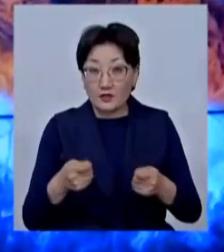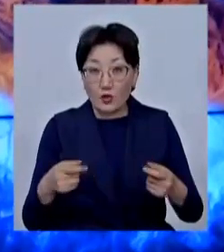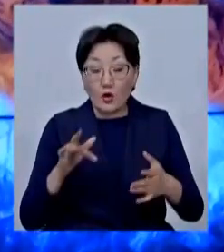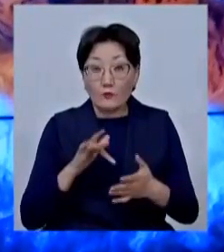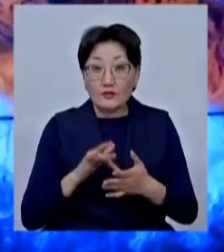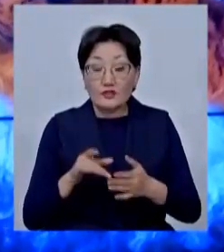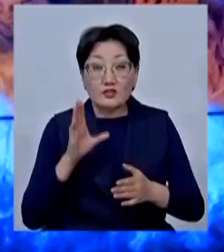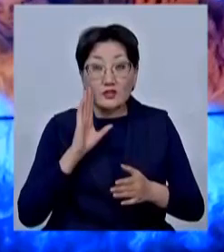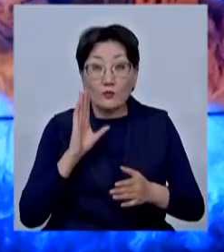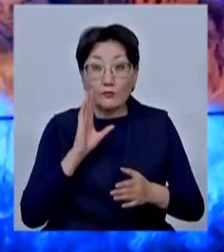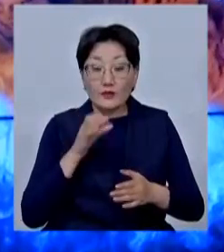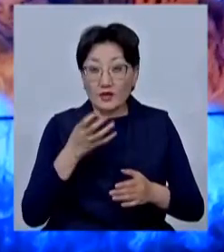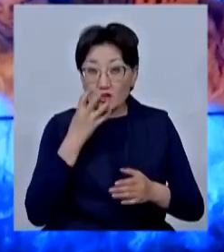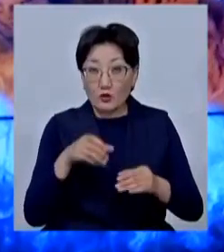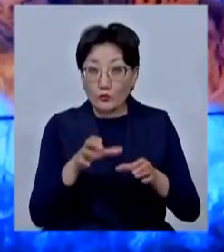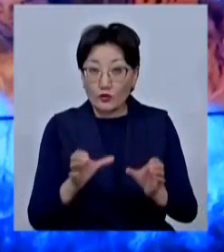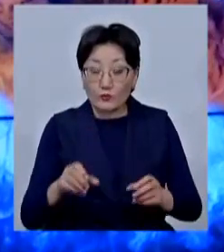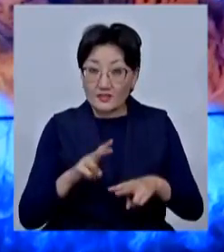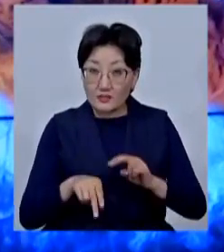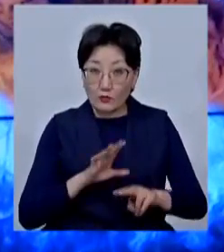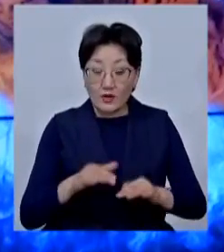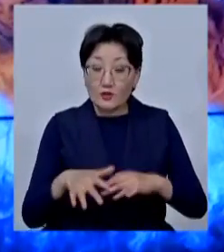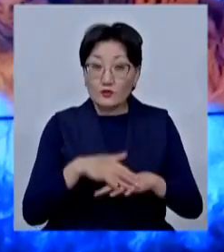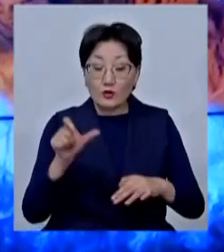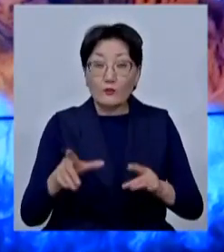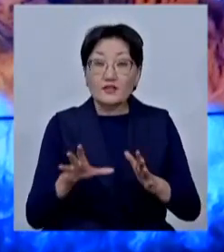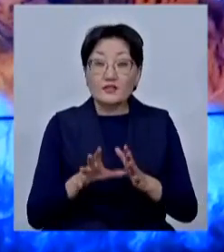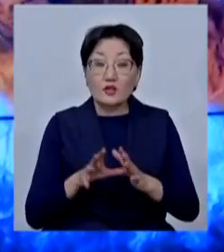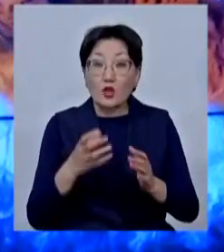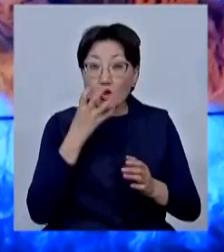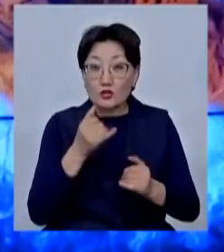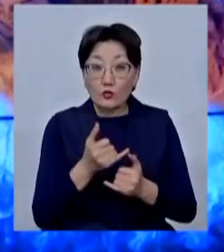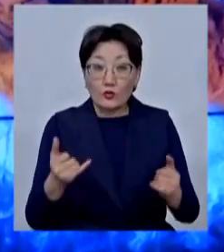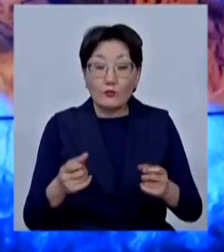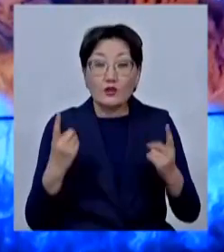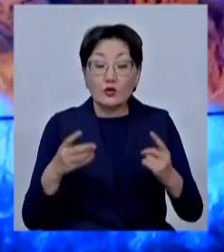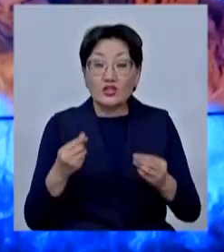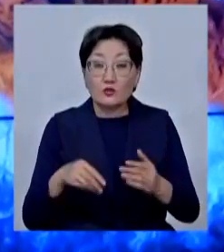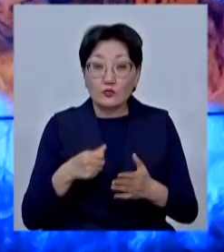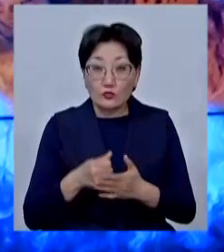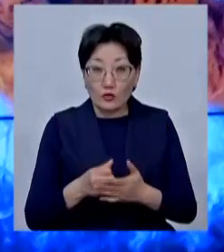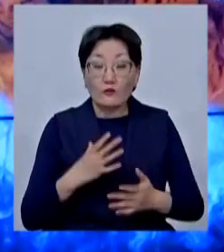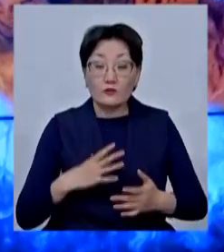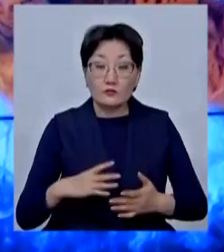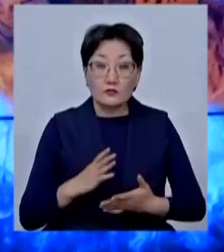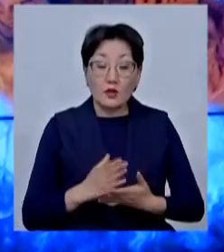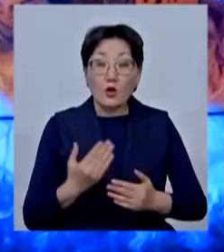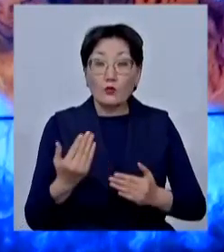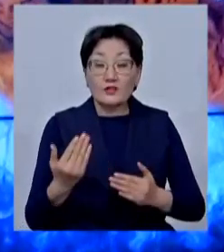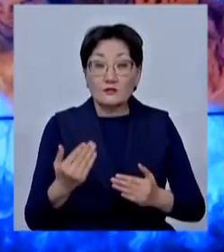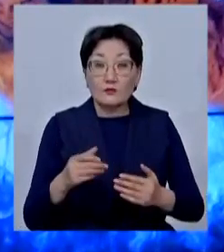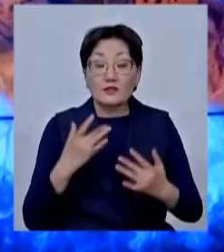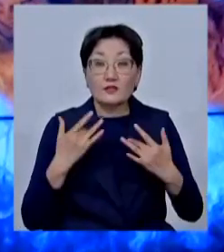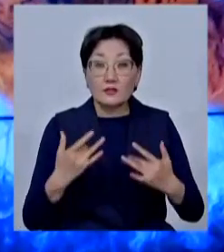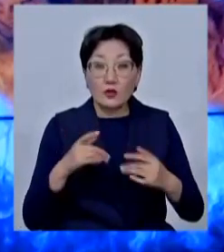Орталықтандырылған жылыту құбырлары тартылмаған. Алайда тұрғындар электр жылуы үшін қомақты соманы төлеуге мәжбір. Олардың